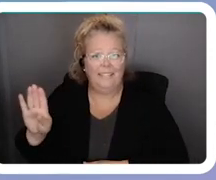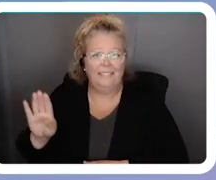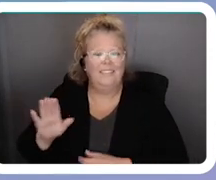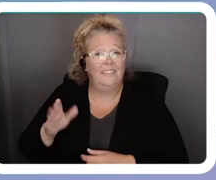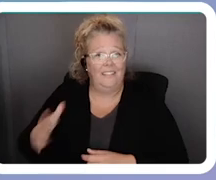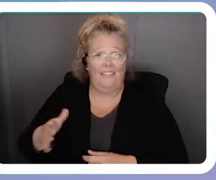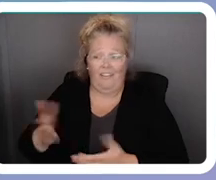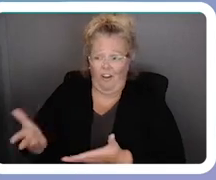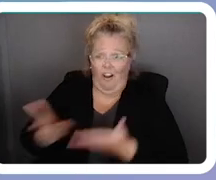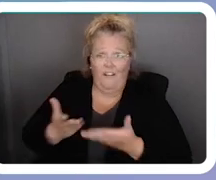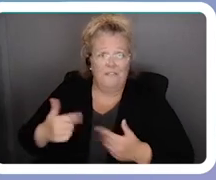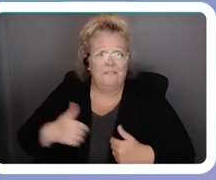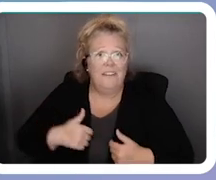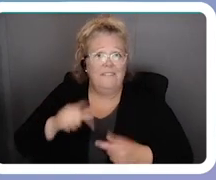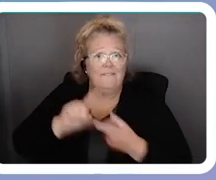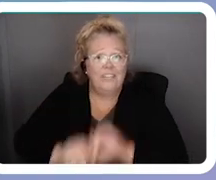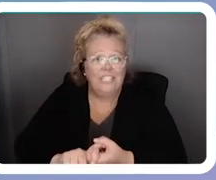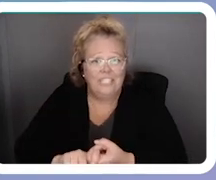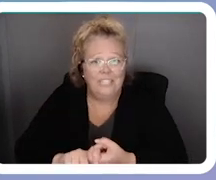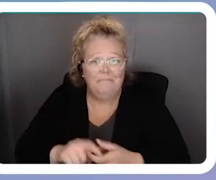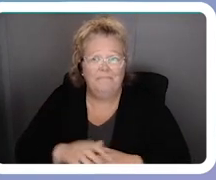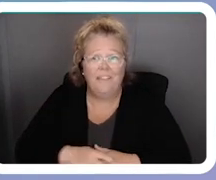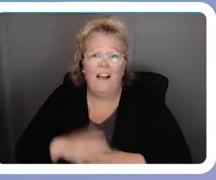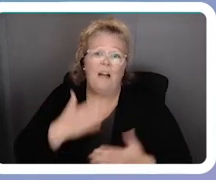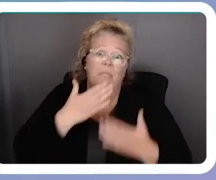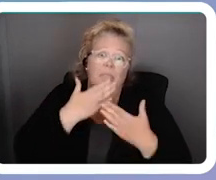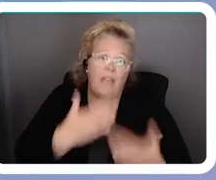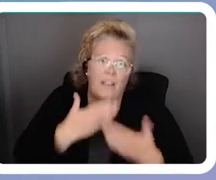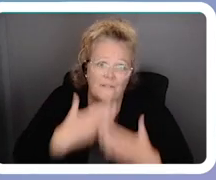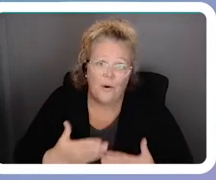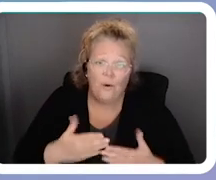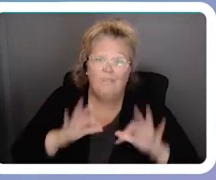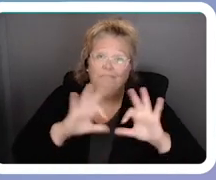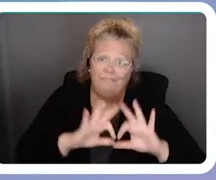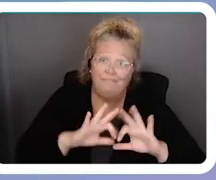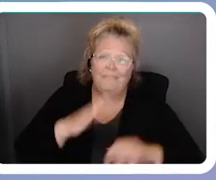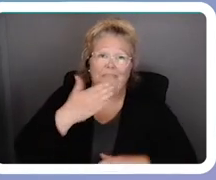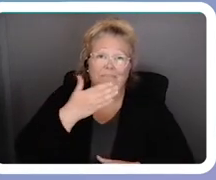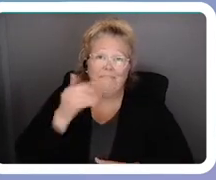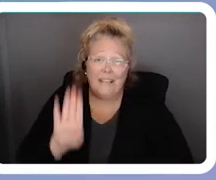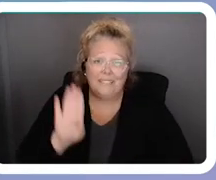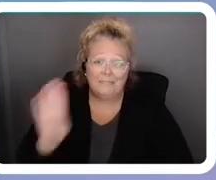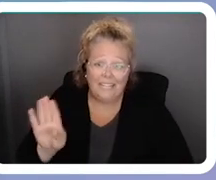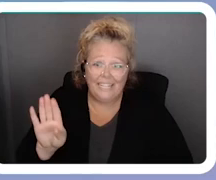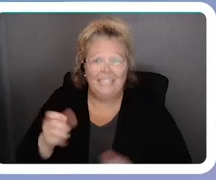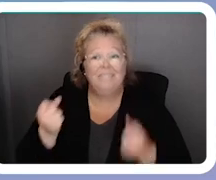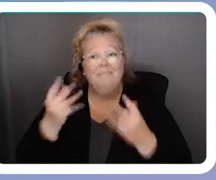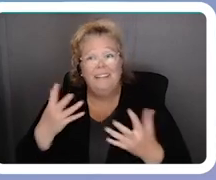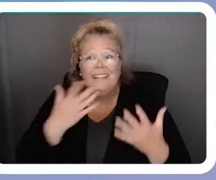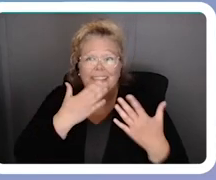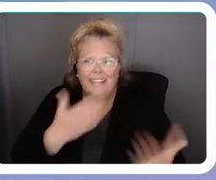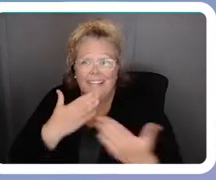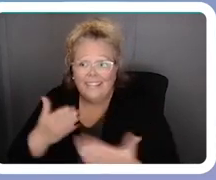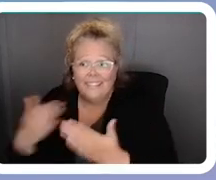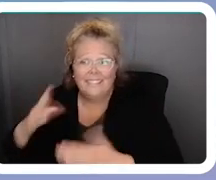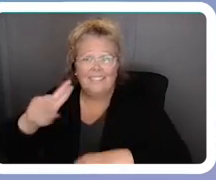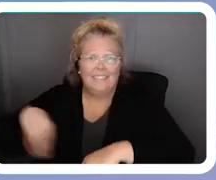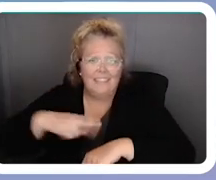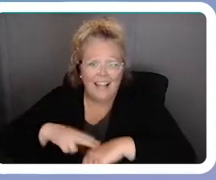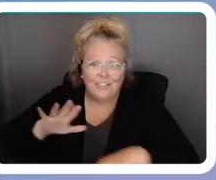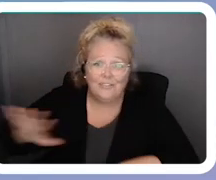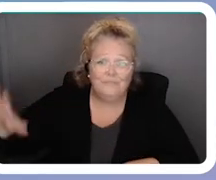χάρισα απλώσερα. Του ευχαριστώ πάρα πολύ για όλα. Ευχαριστώ τα Best Buddies, Στενατιώνε, που